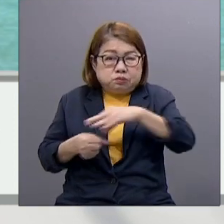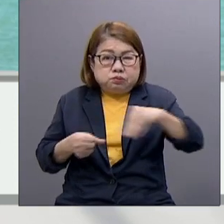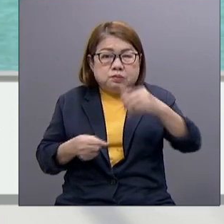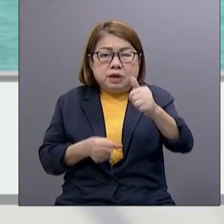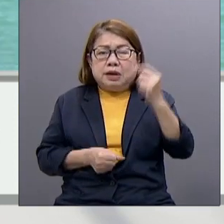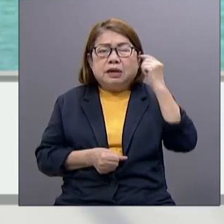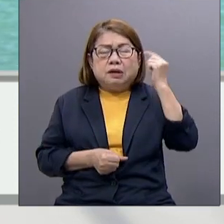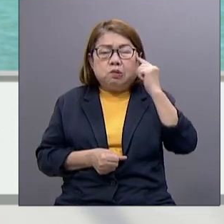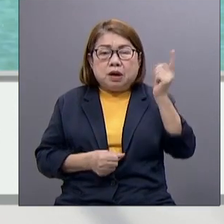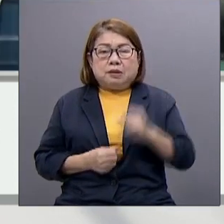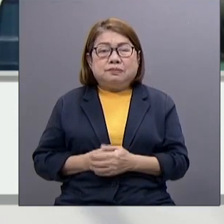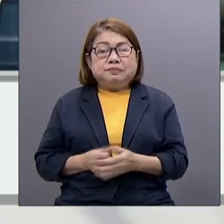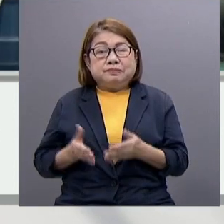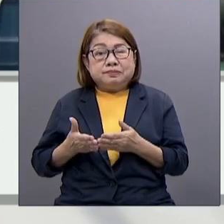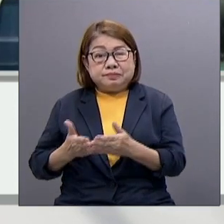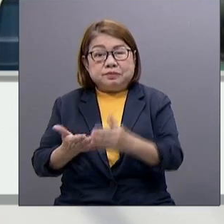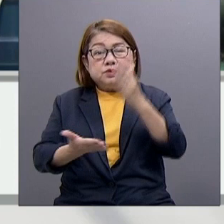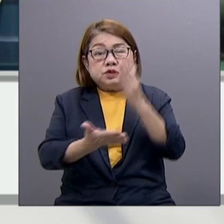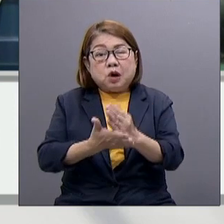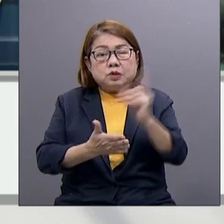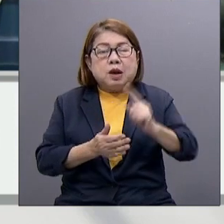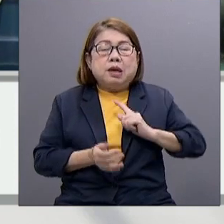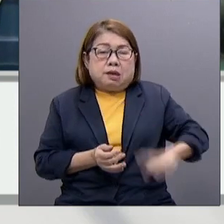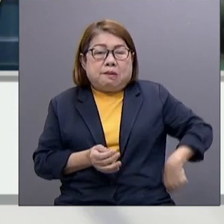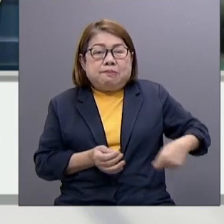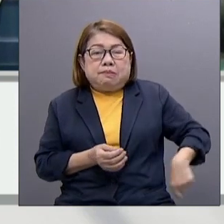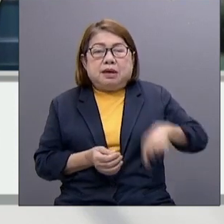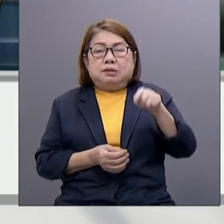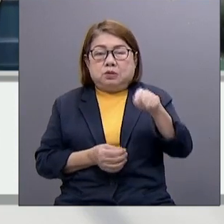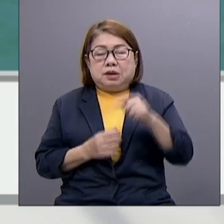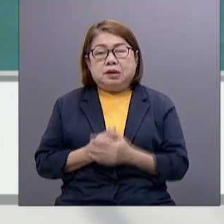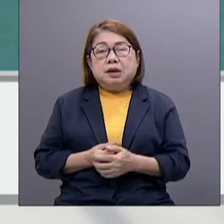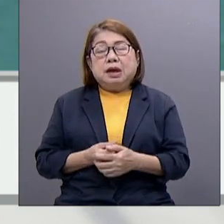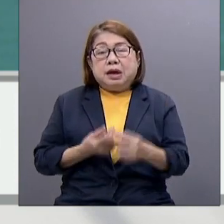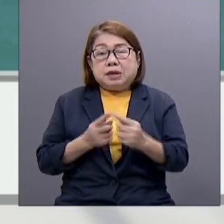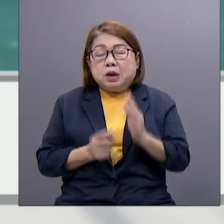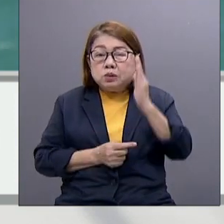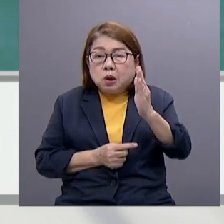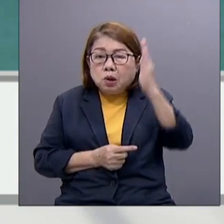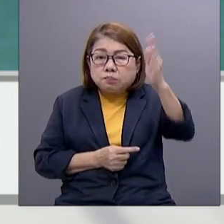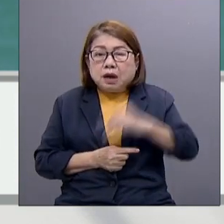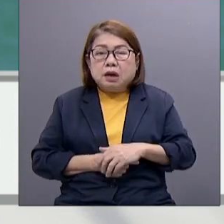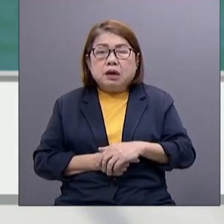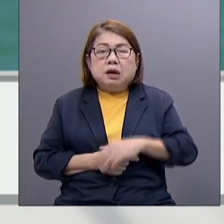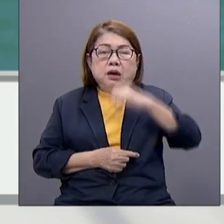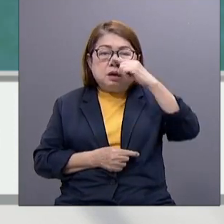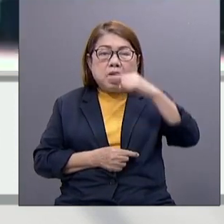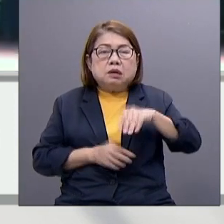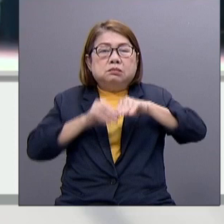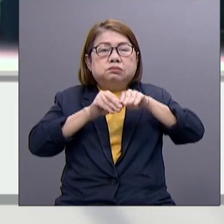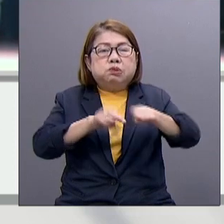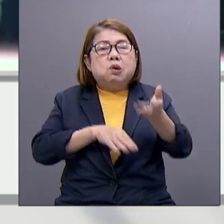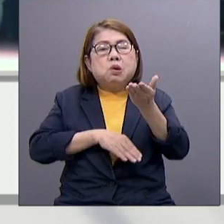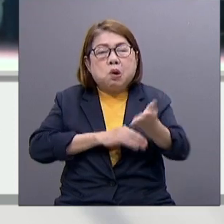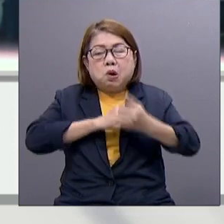แนวคิดที่ว่าเรือไปเทียบท่าอยู่ที่กัมพูชาค่ะแต่เพราะหลังจากนั้นไม่นานไทยประกาศขอความร่วมมือหลายๆ